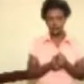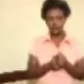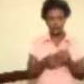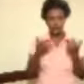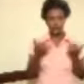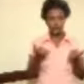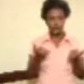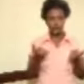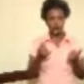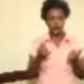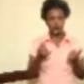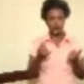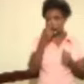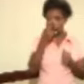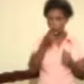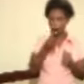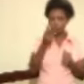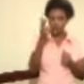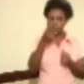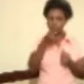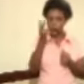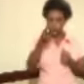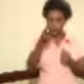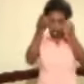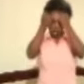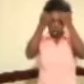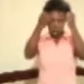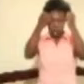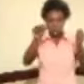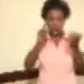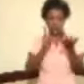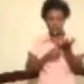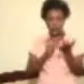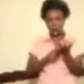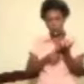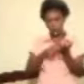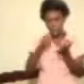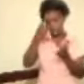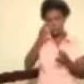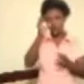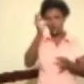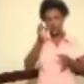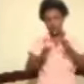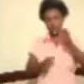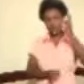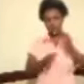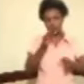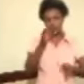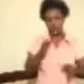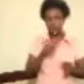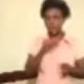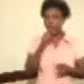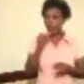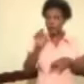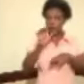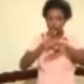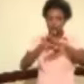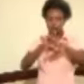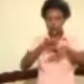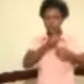nous avons remarqué que deux candidats débattent suffisamment sur l'axe justice, mais on va aborder sécurité,